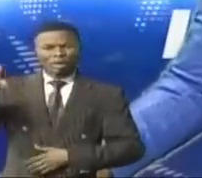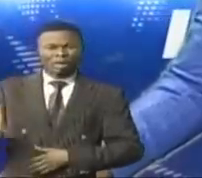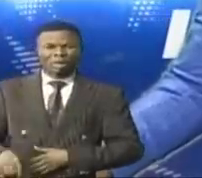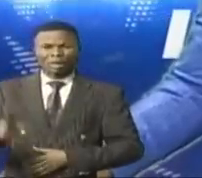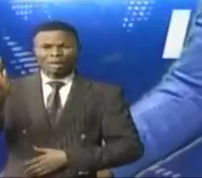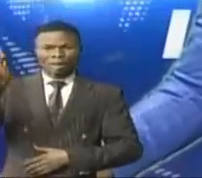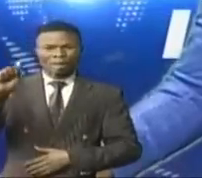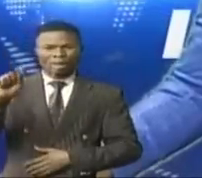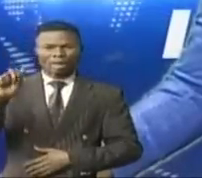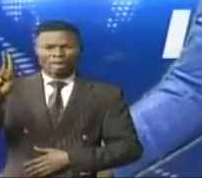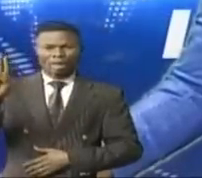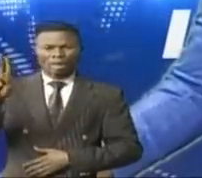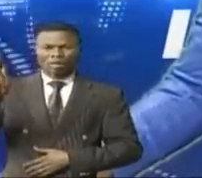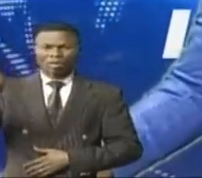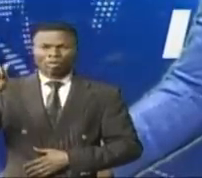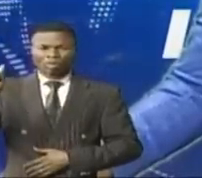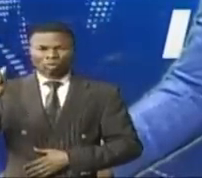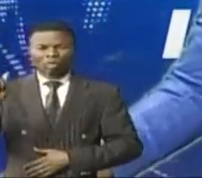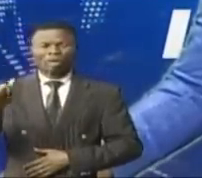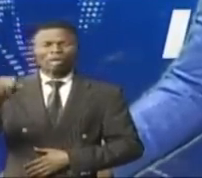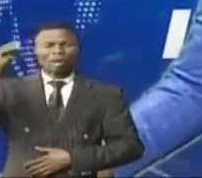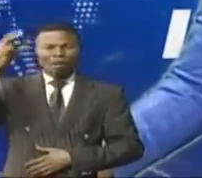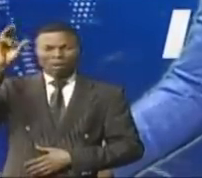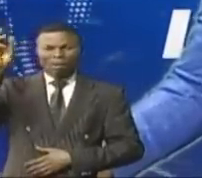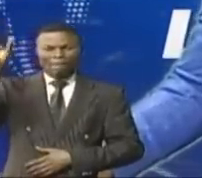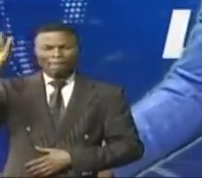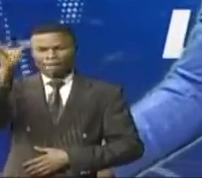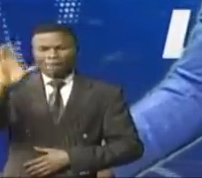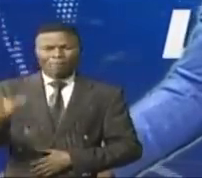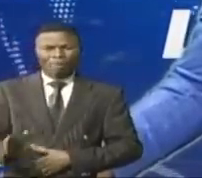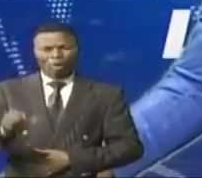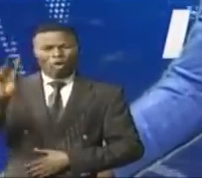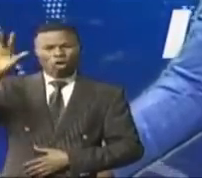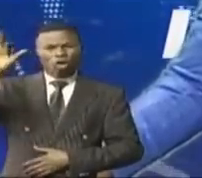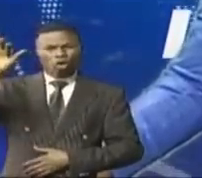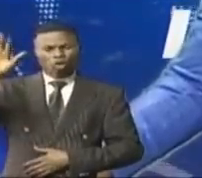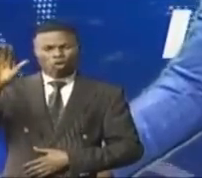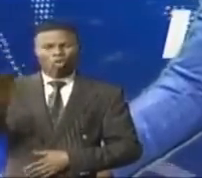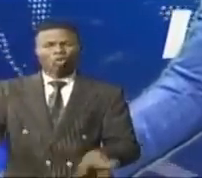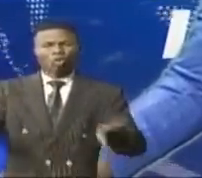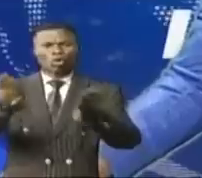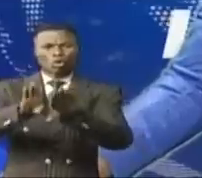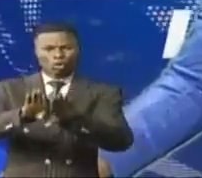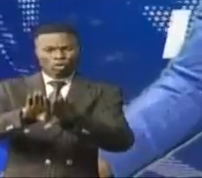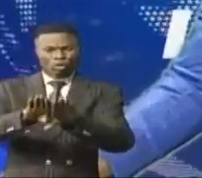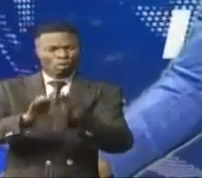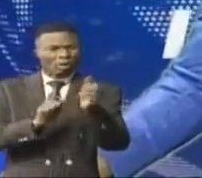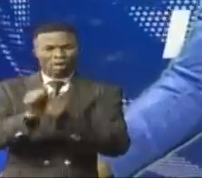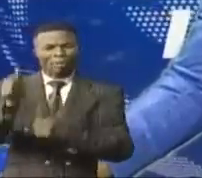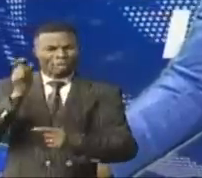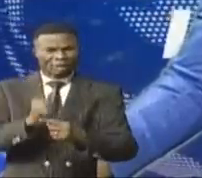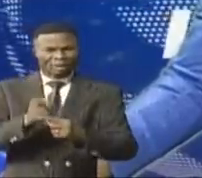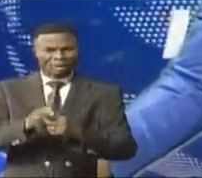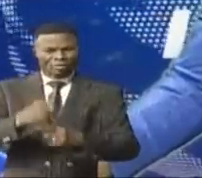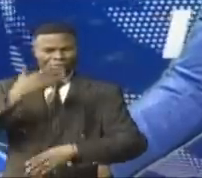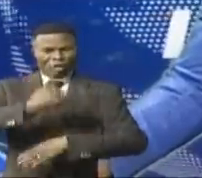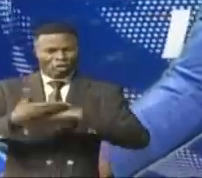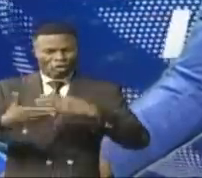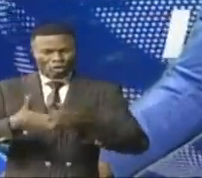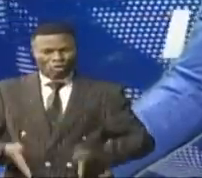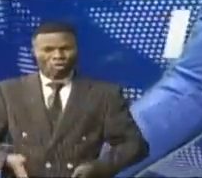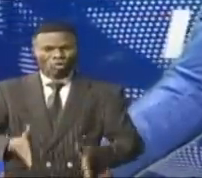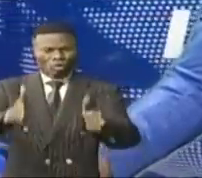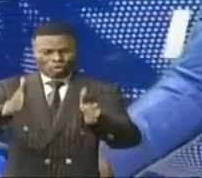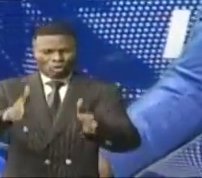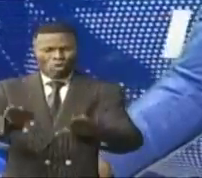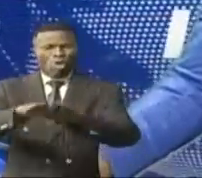Kaouka, Matongé et Yolo Sud après plusieurs mois de fermeture pour raison des travaux de réhabilitation. La